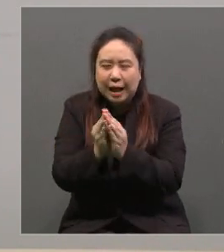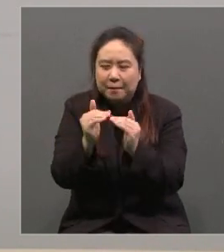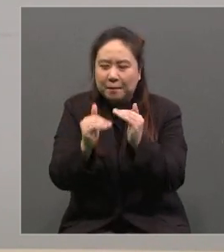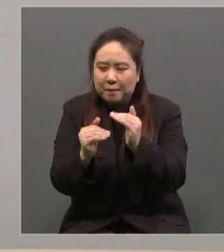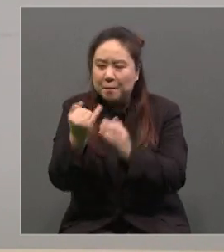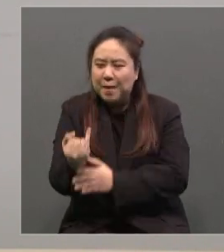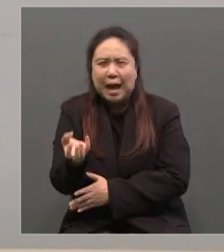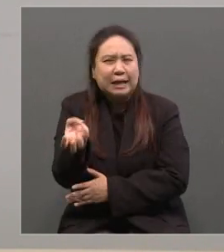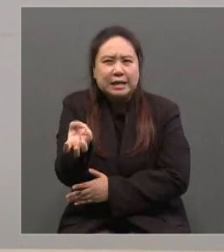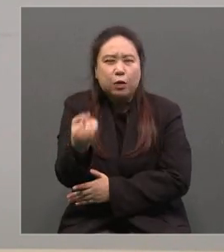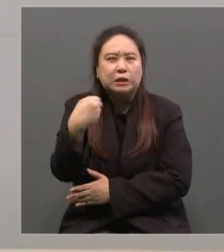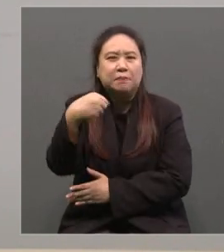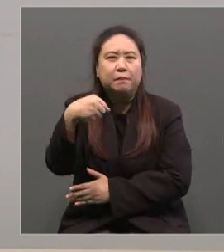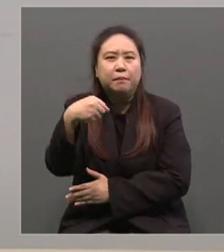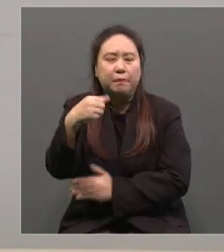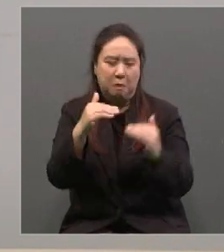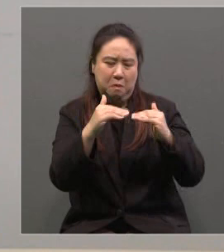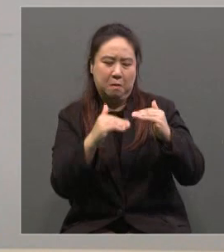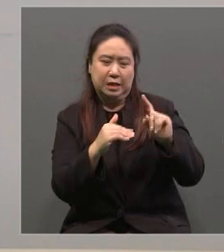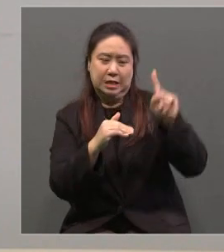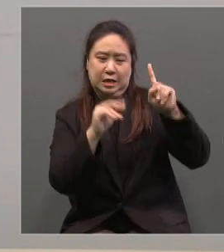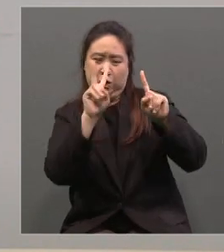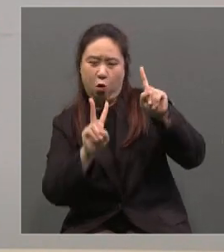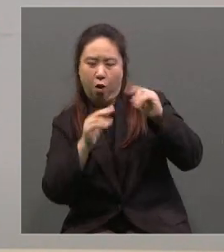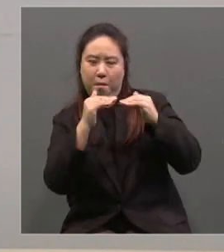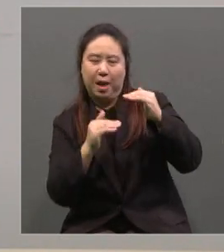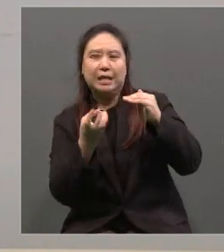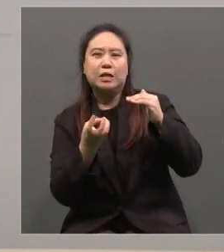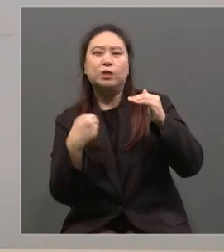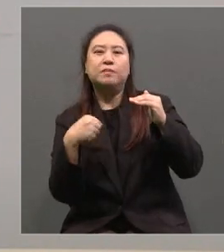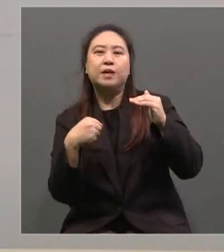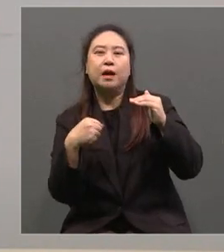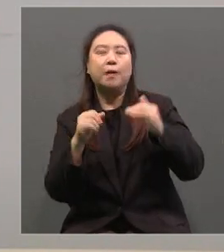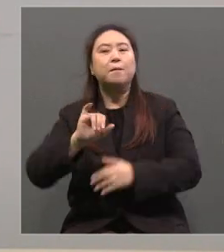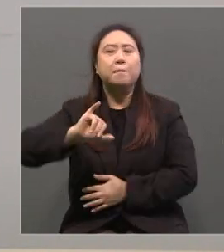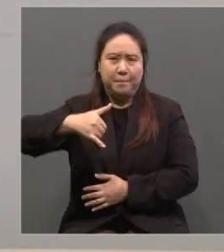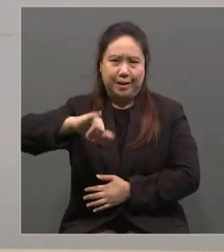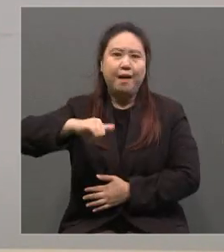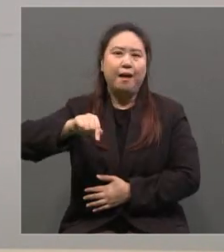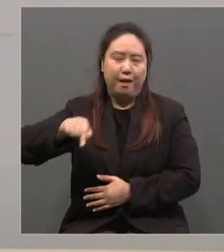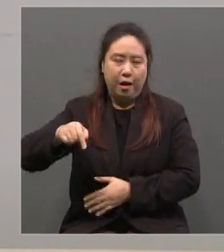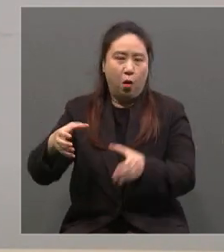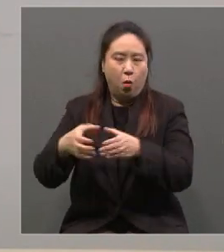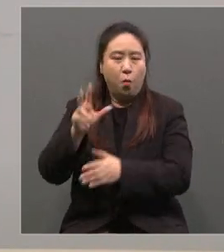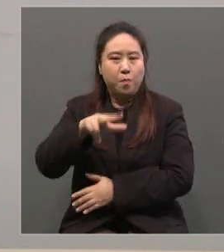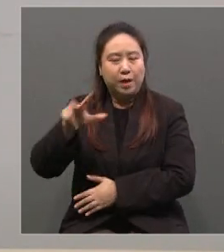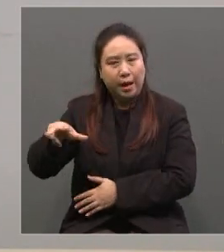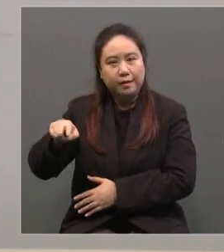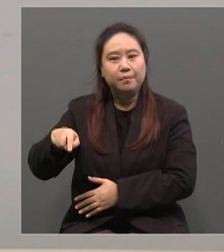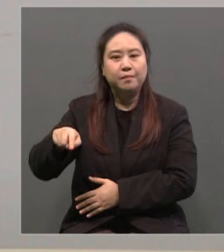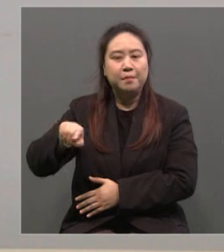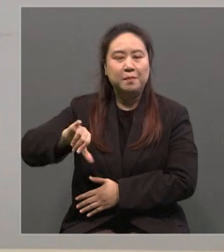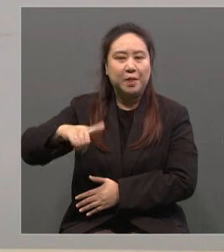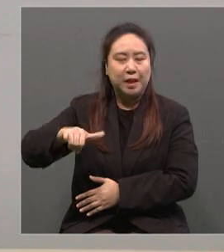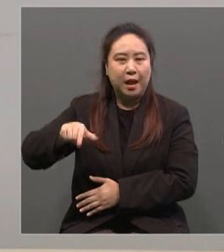ก็มีโอกาสที่พรรคเพื่อไทยเขาพลิกกลับมาเป็นหมายถึงว่าเป็นประมุ